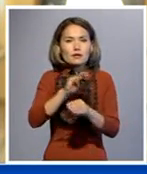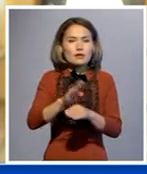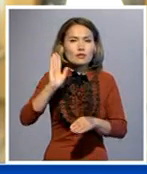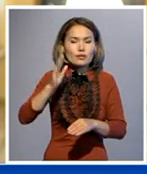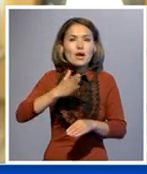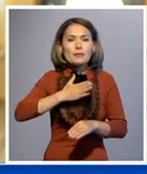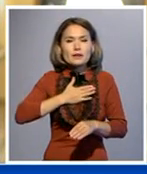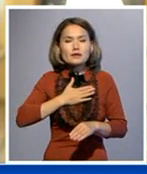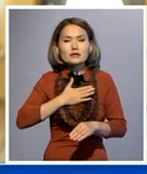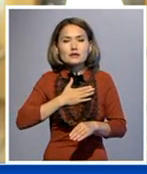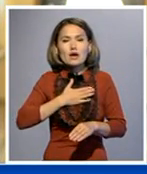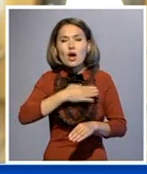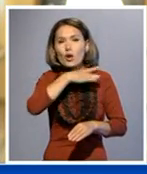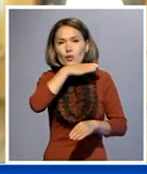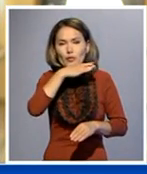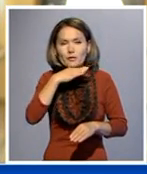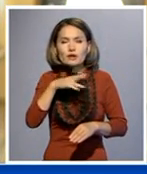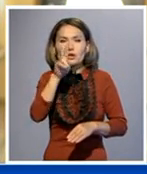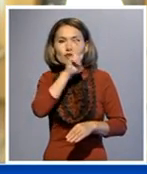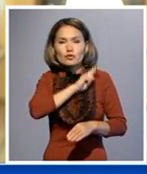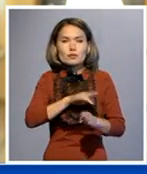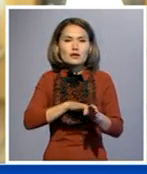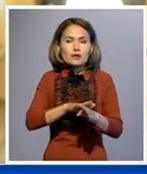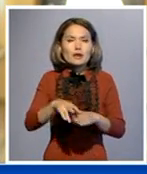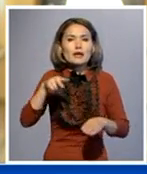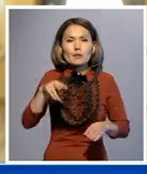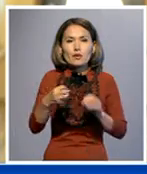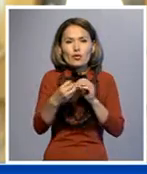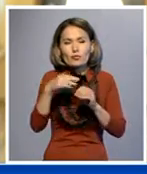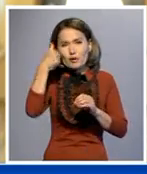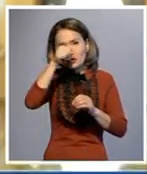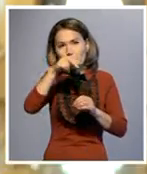себепті бірнеше жыл болу керек. Қазір енді 15 жылға бюджетке ұсынды.